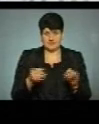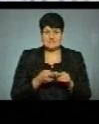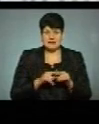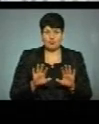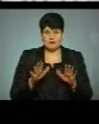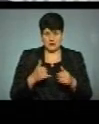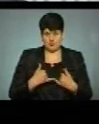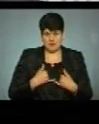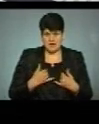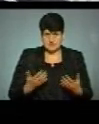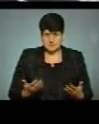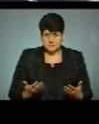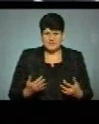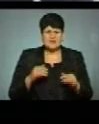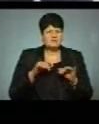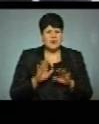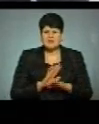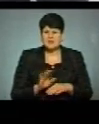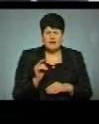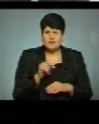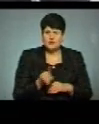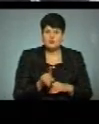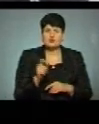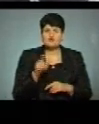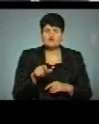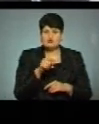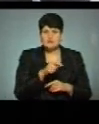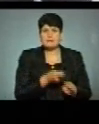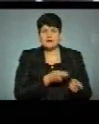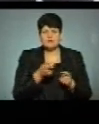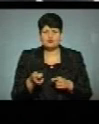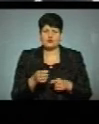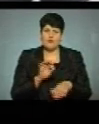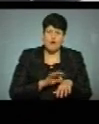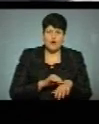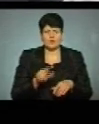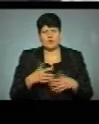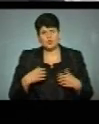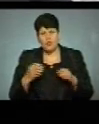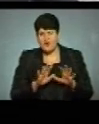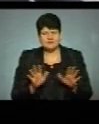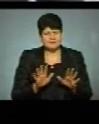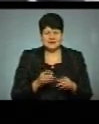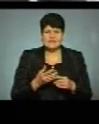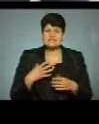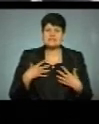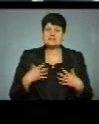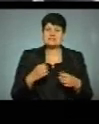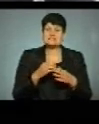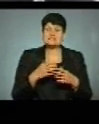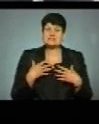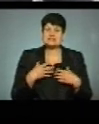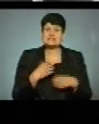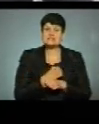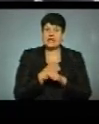нас. Діло не в тому, що сюди привозять людей заражених, незаражених, а діло в тому, що санаторій Медобори, він не має належних